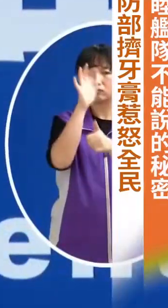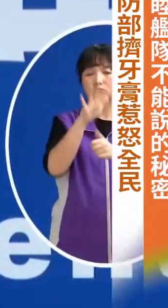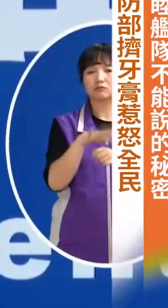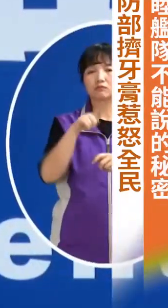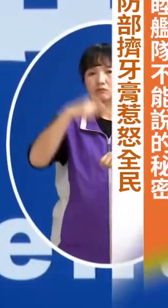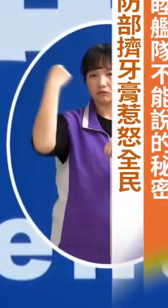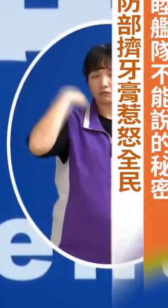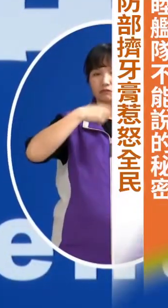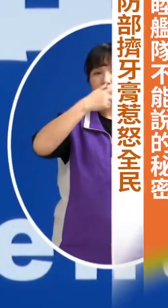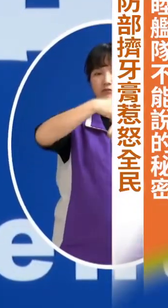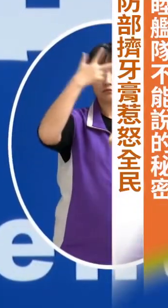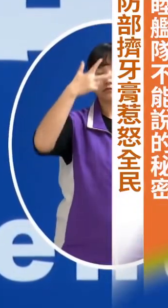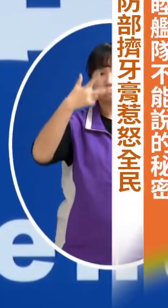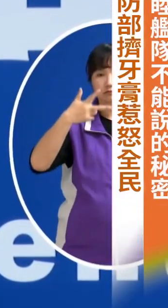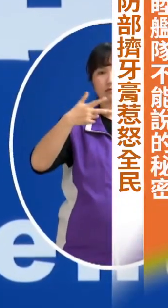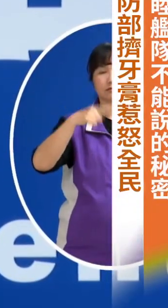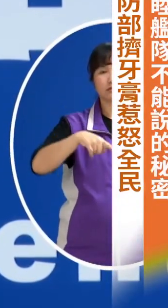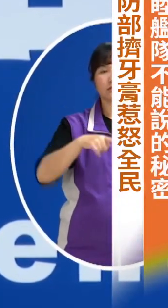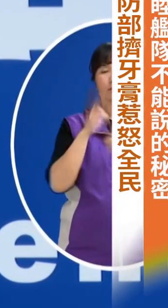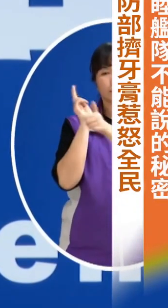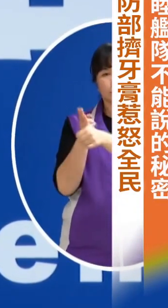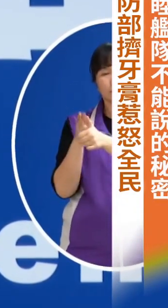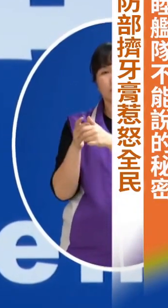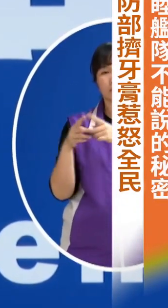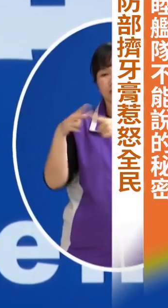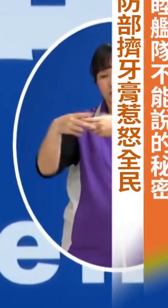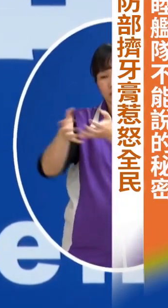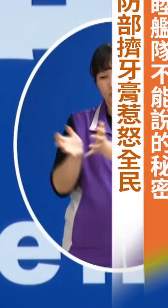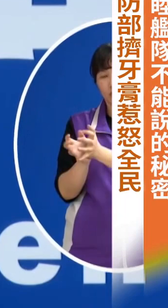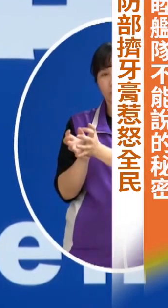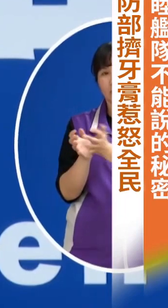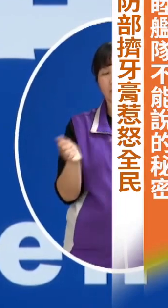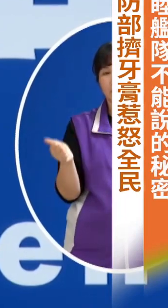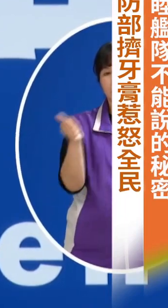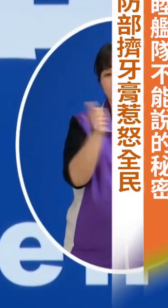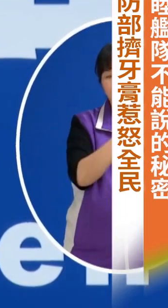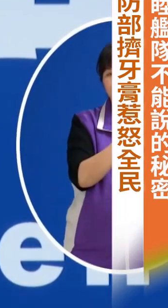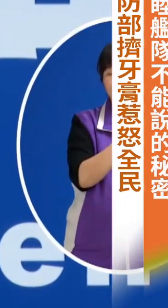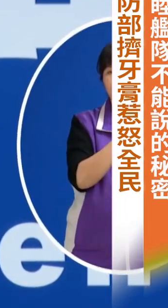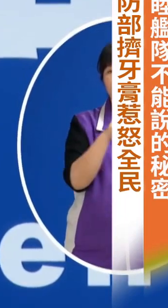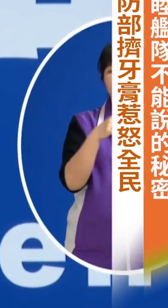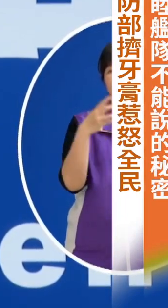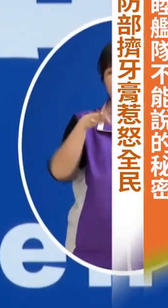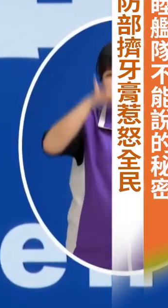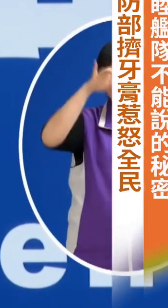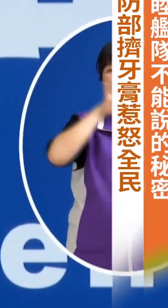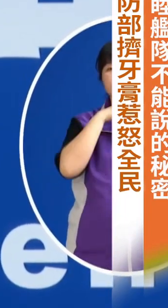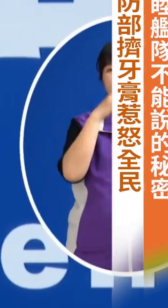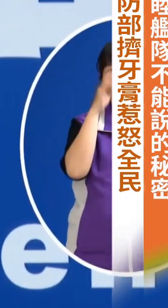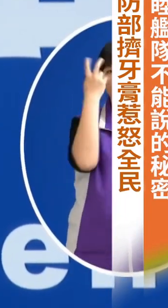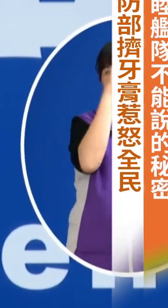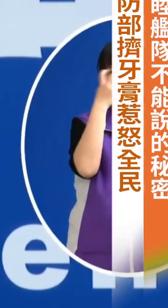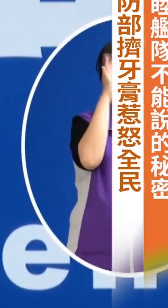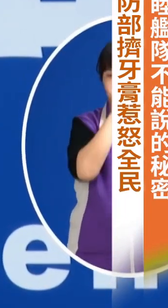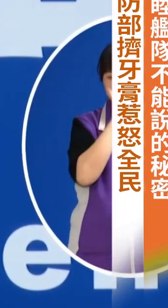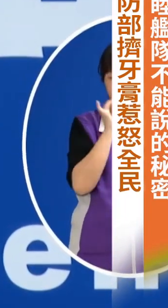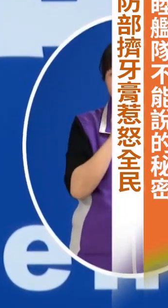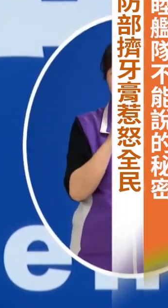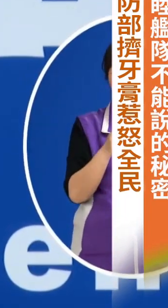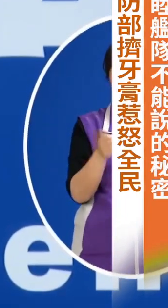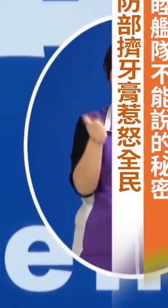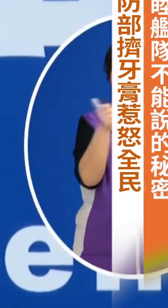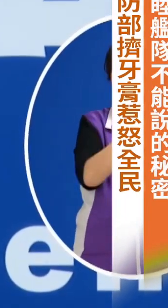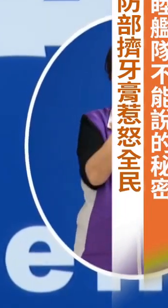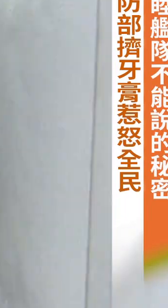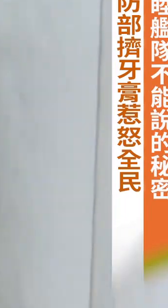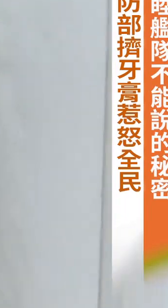的7:30，我们检派的联检小组登舰实施相关的检疫工作，登舰的前也是实行